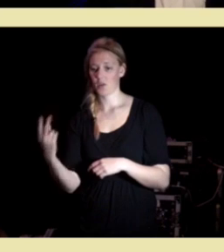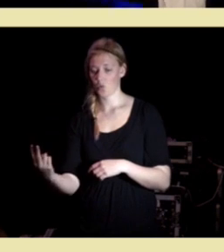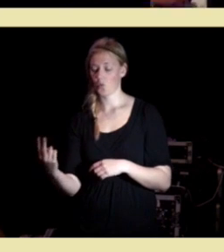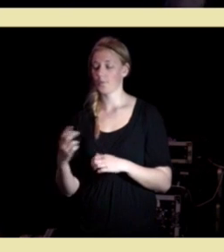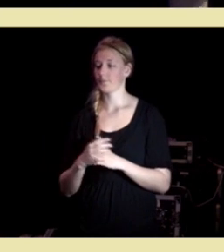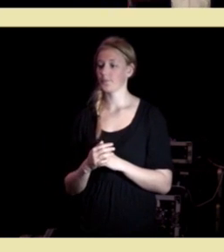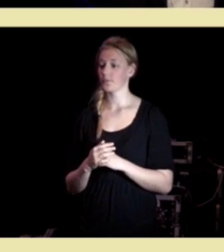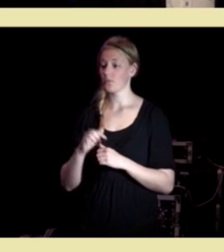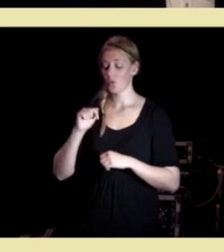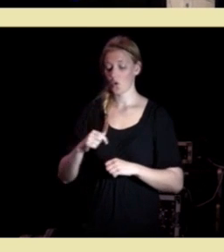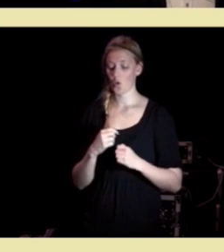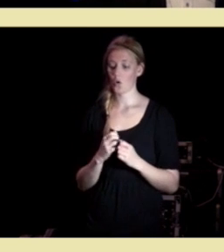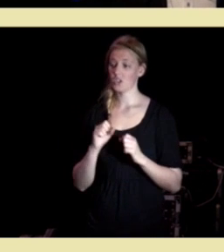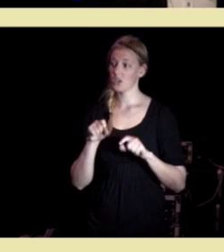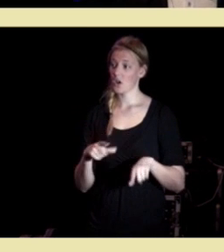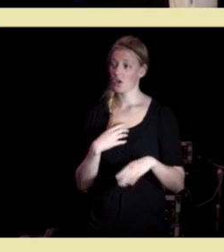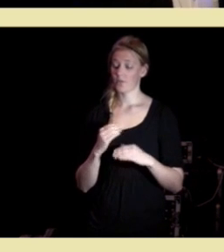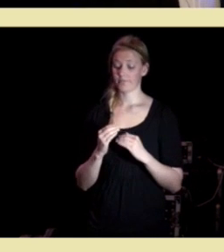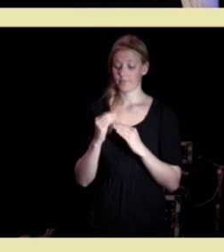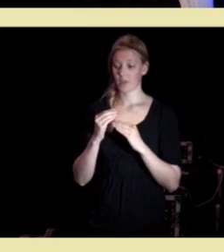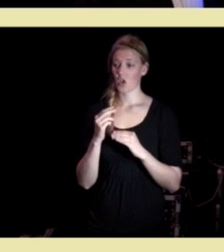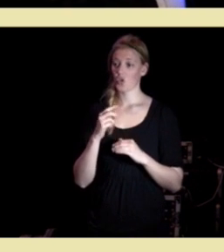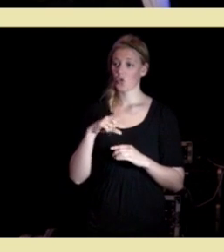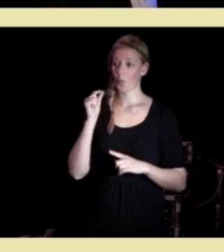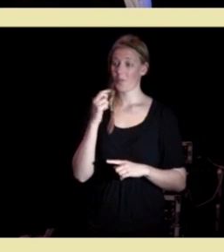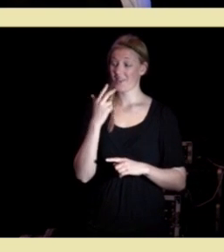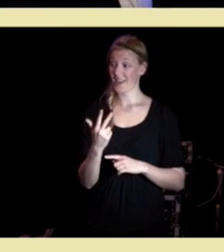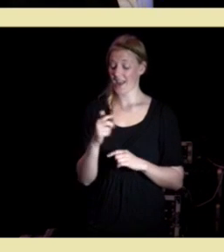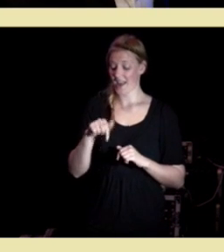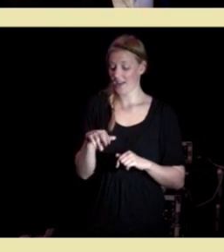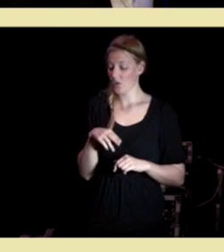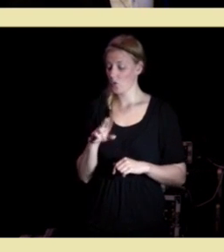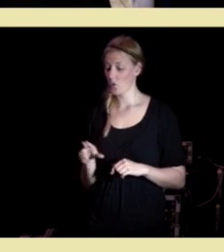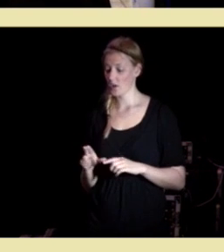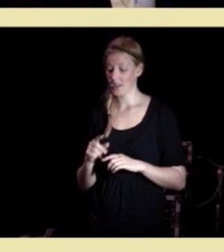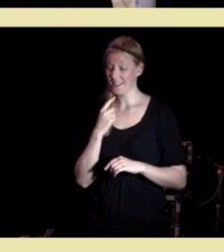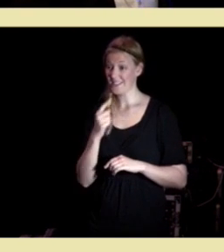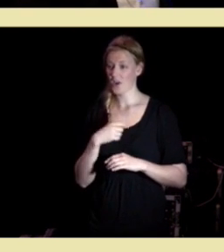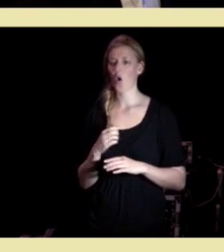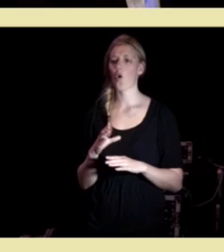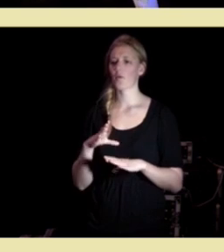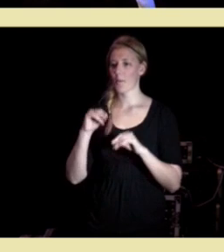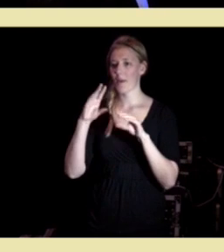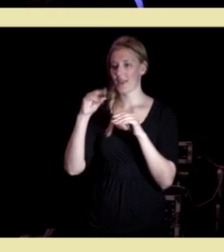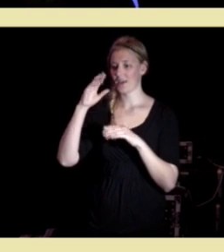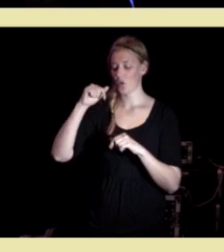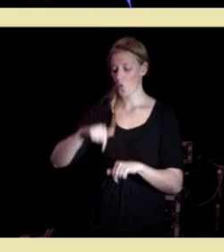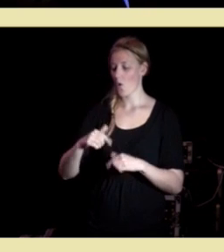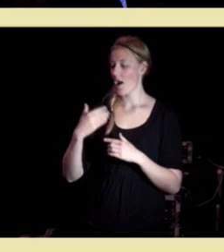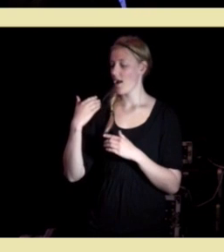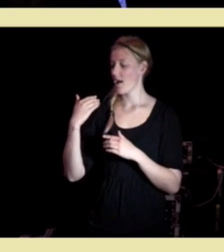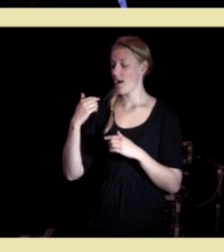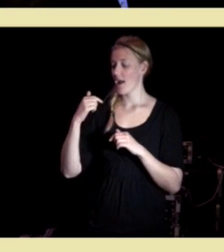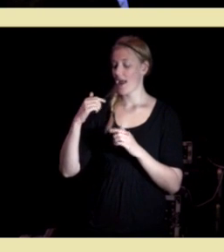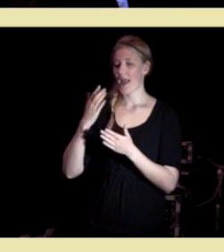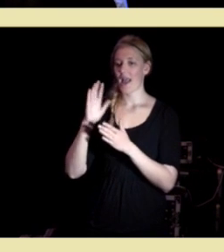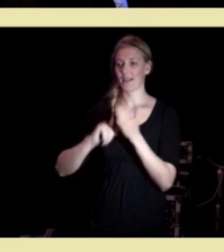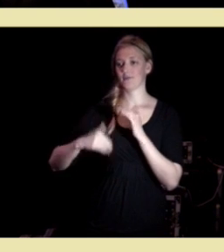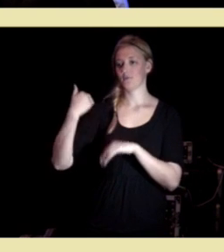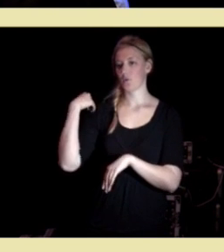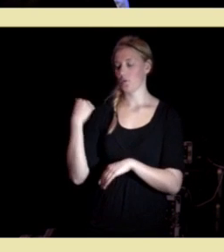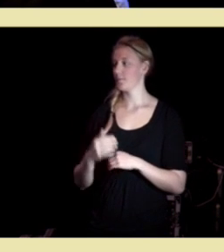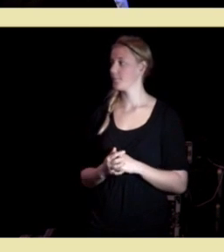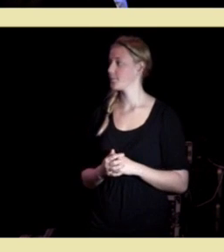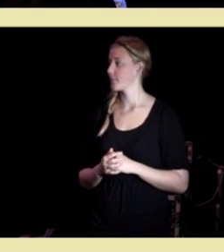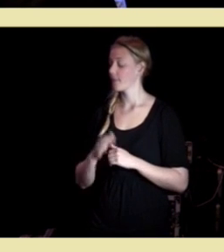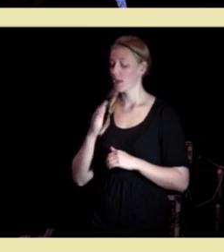58 eller noe sånt, og nærmer seg topp 3 i Norge. Og de er en av de som sier at vi har det jo bedre nå enn vi hadde det før. Og dette er fordøyelse